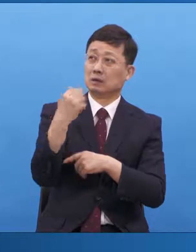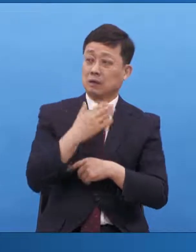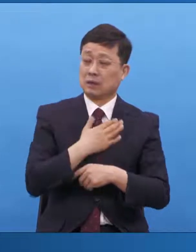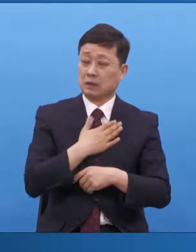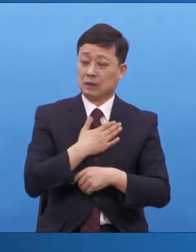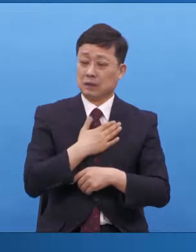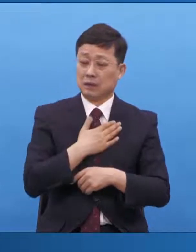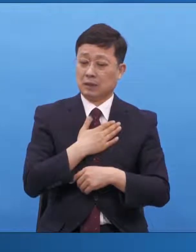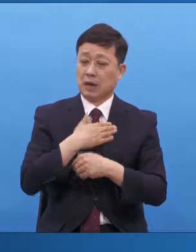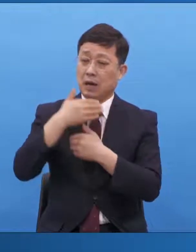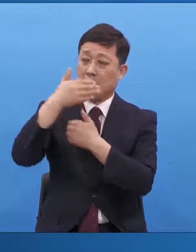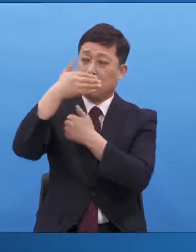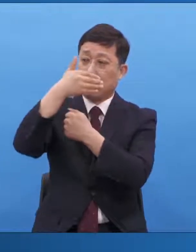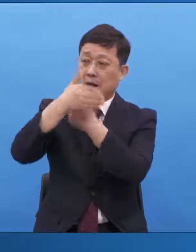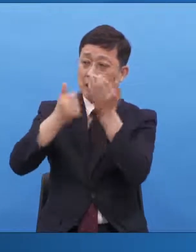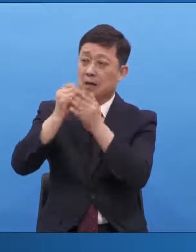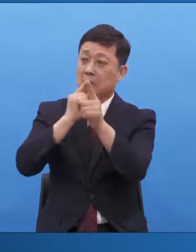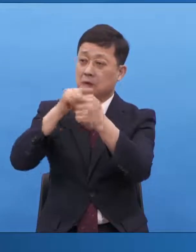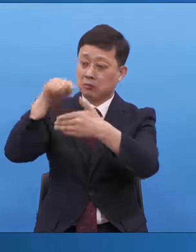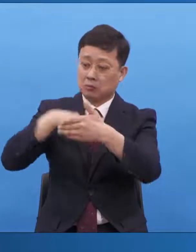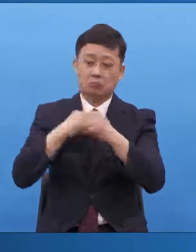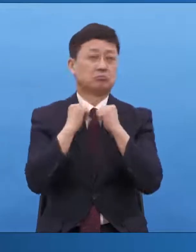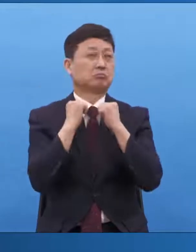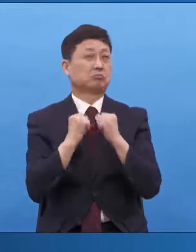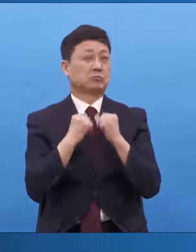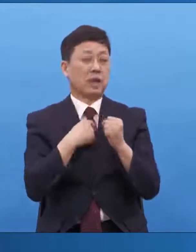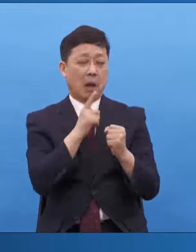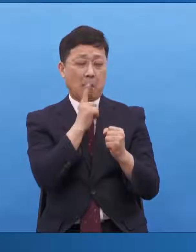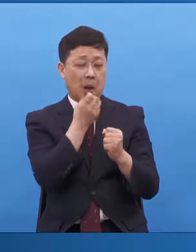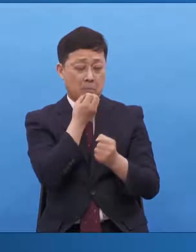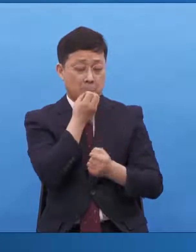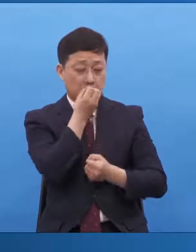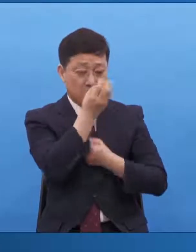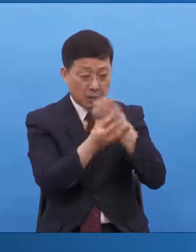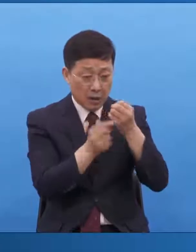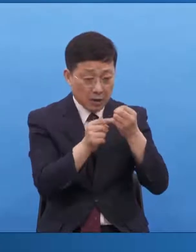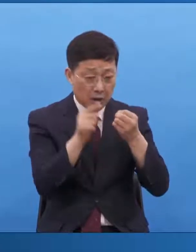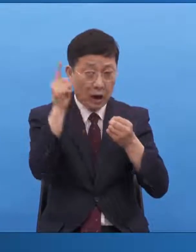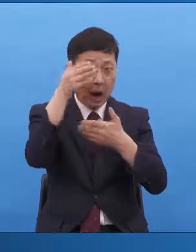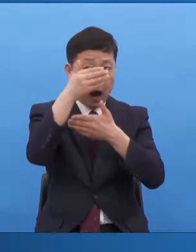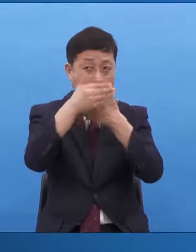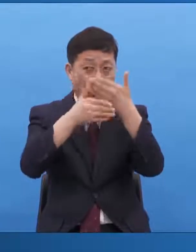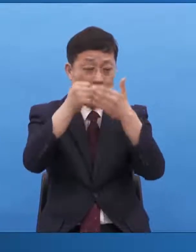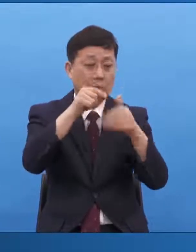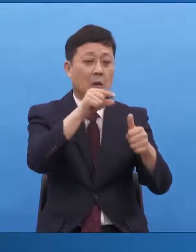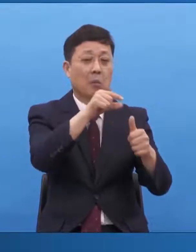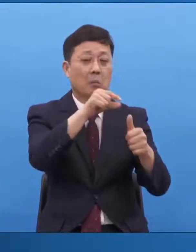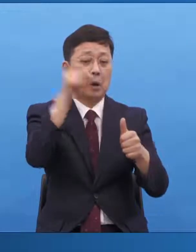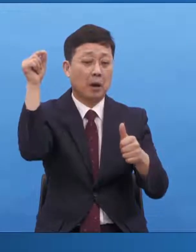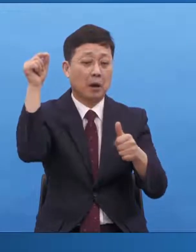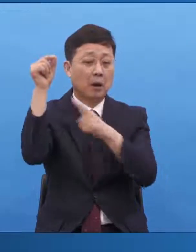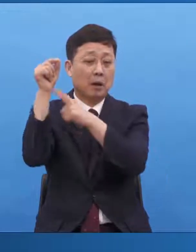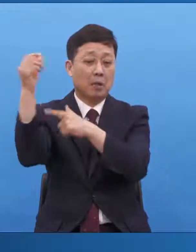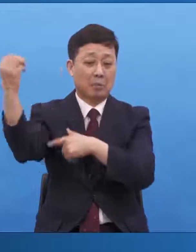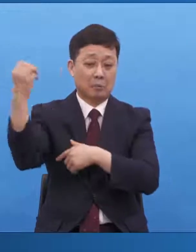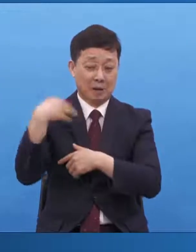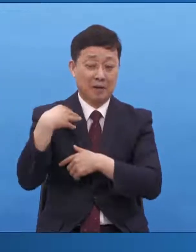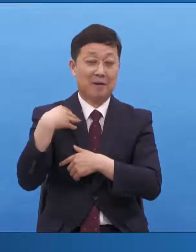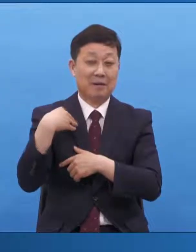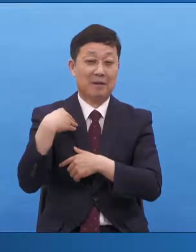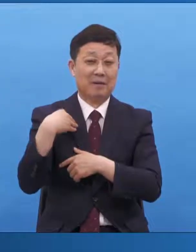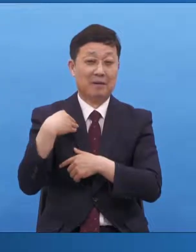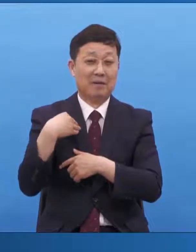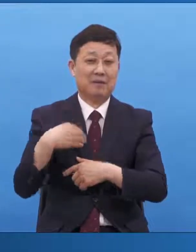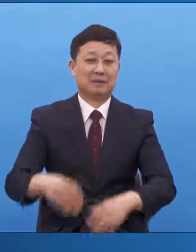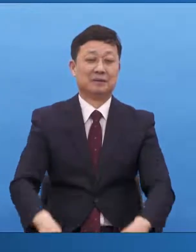내가 하나님의 말씀 속에 있기 때문에 하나님이 내가 말한 고백한 것을 인용하셔야 돼요. Because I am within God's word, God is going to quote what I